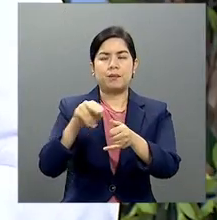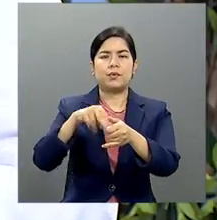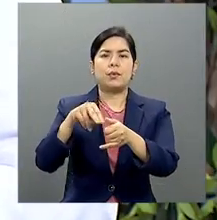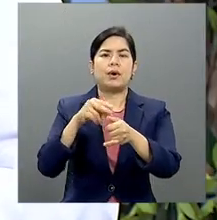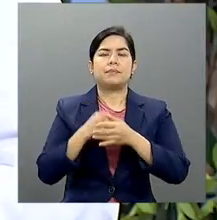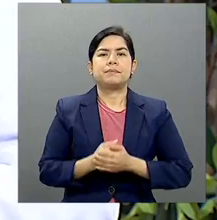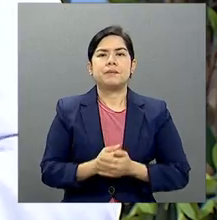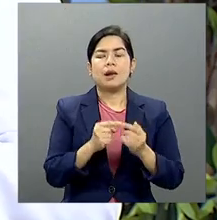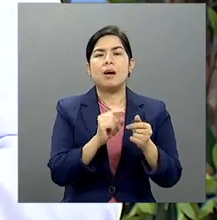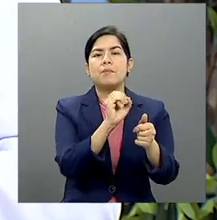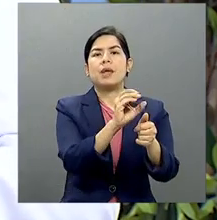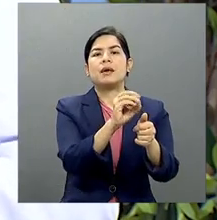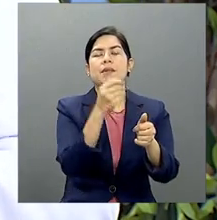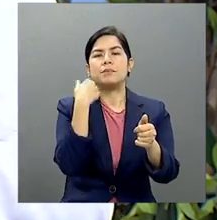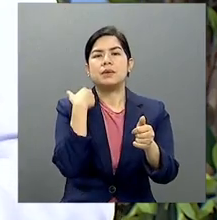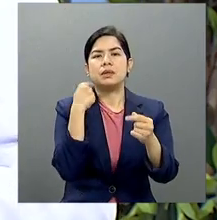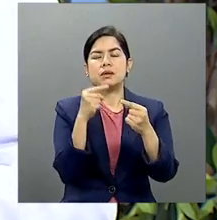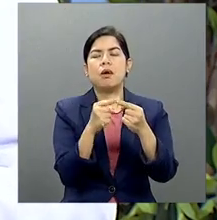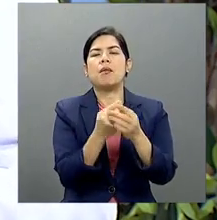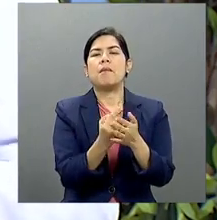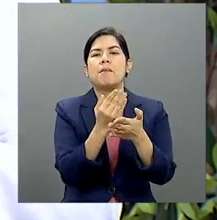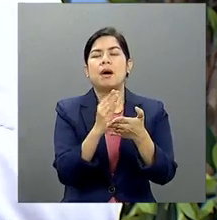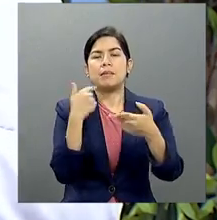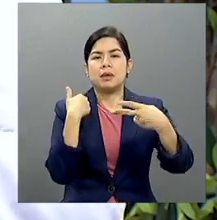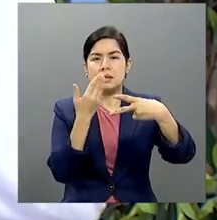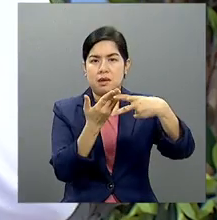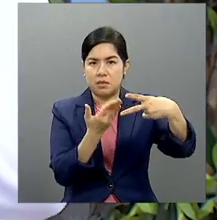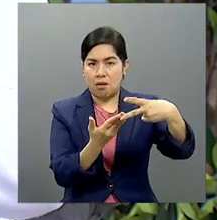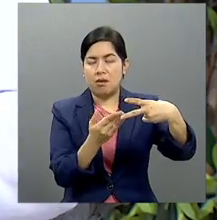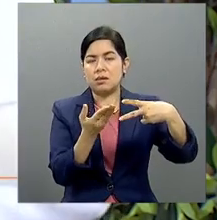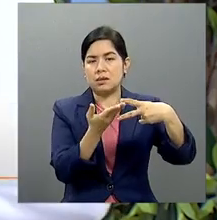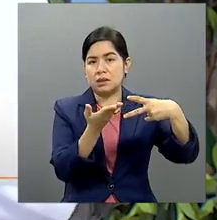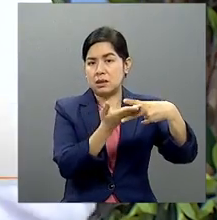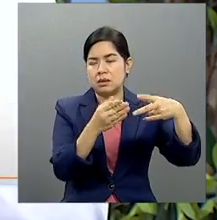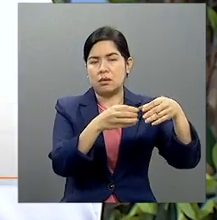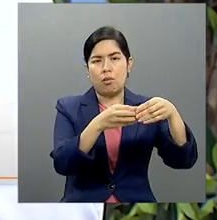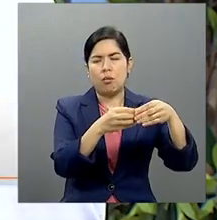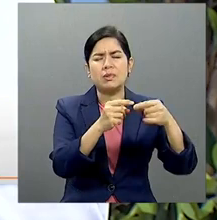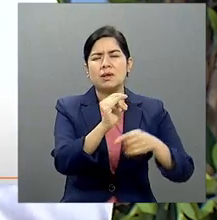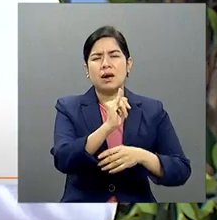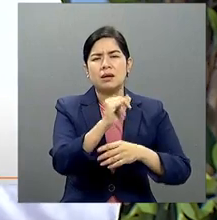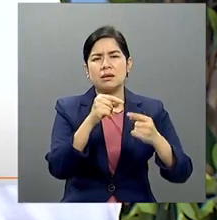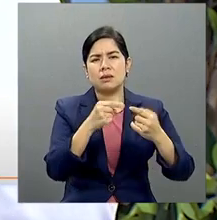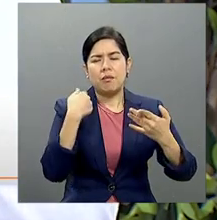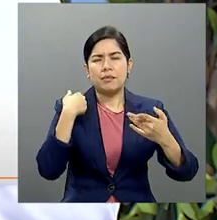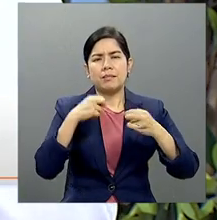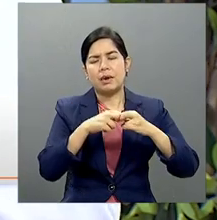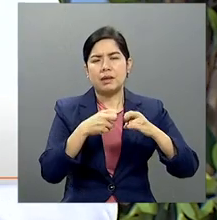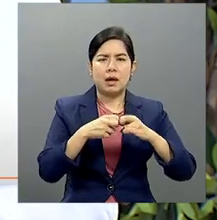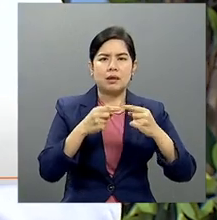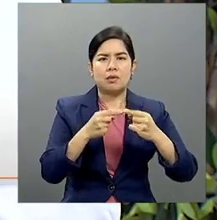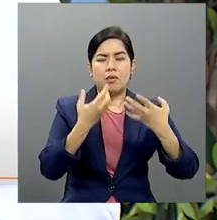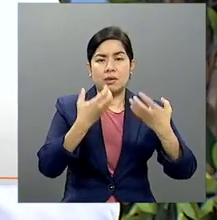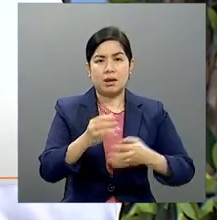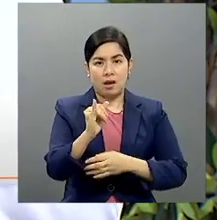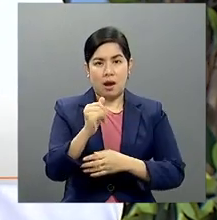ออกเป็น2ชนิดนะครับก็คือในกลุ่มผู้ป่วยที่ยังไม่มีอาการหรือว่าเป็นคนทั่วๆไปนะครับก็คือตรวจเช็คสุขภาพประ